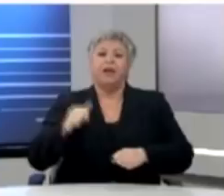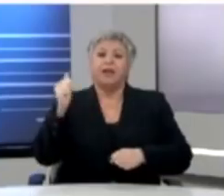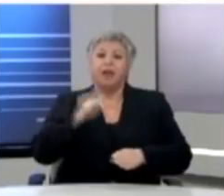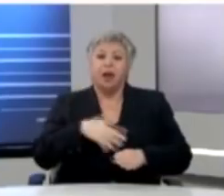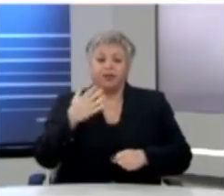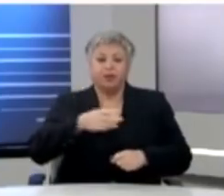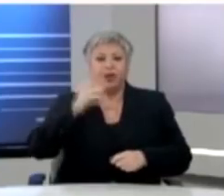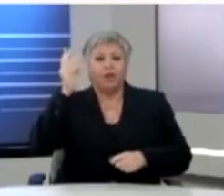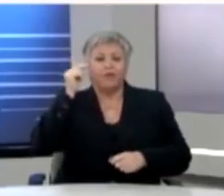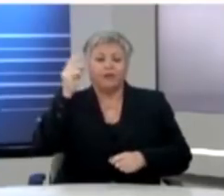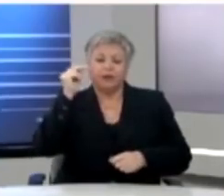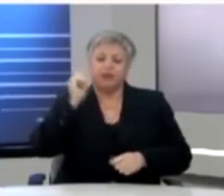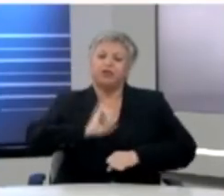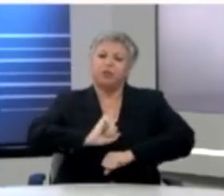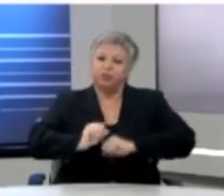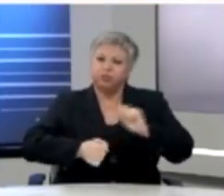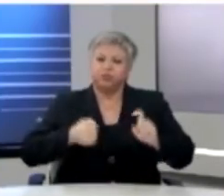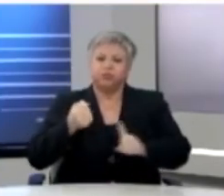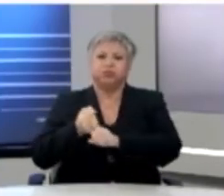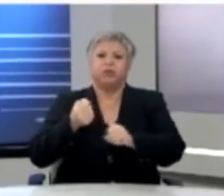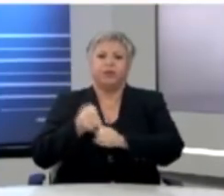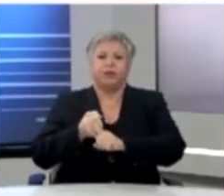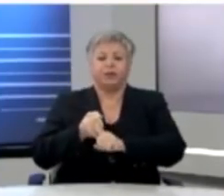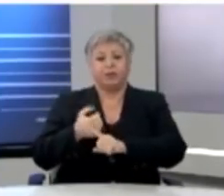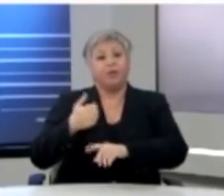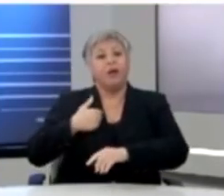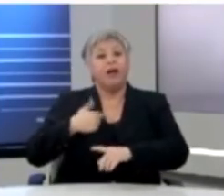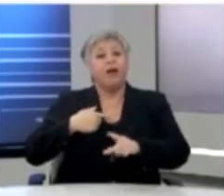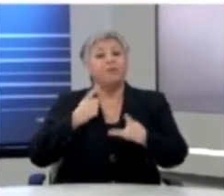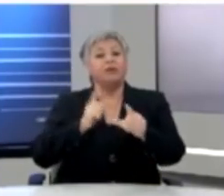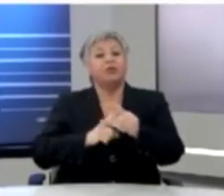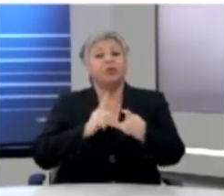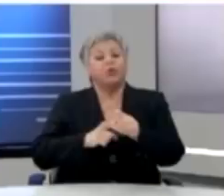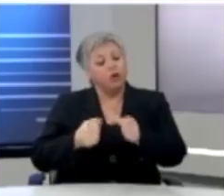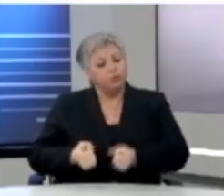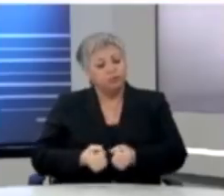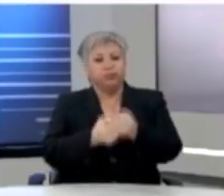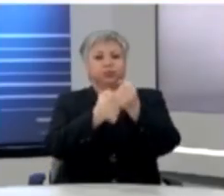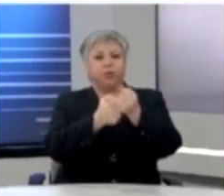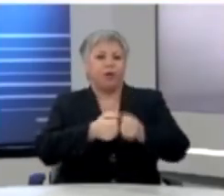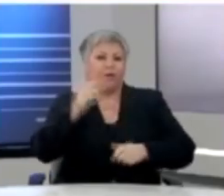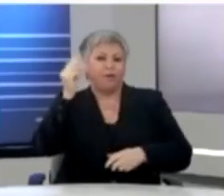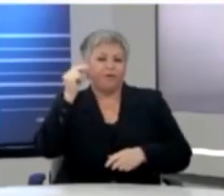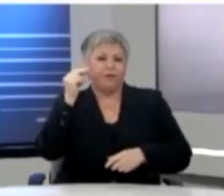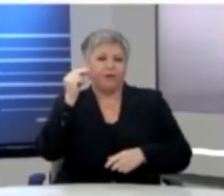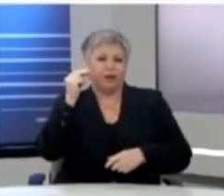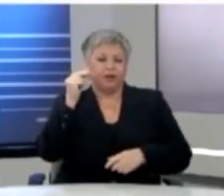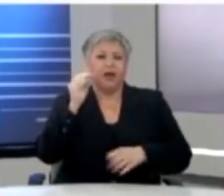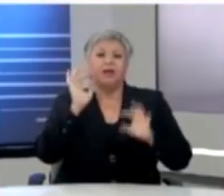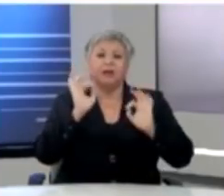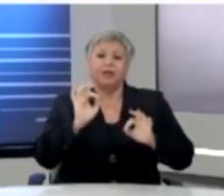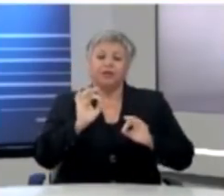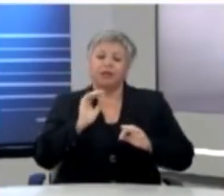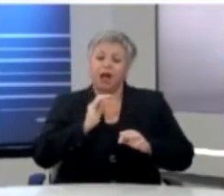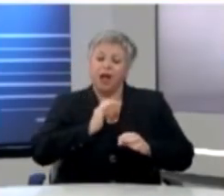κινήματος. Το ΚΚΕ στέκεται στο πλευρό όλων των φοιτητών που αγωνίζονται, ενώνει μαζί τους τη φωνή